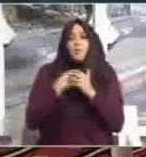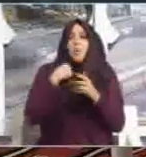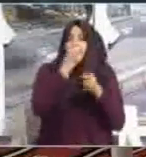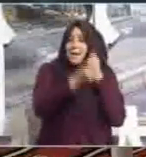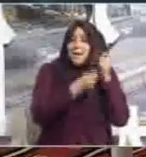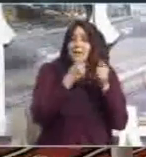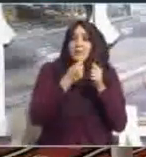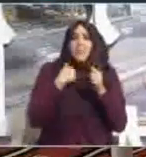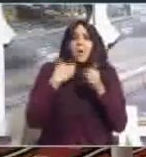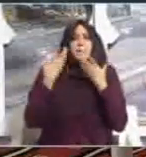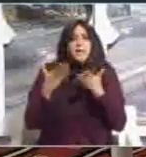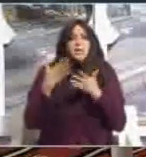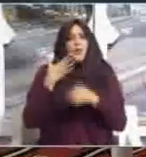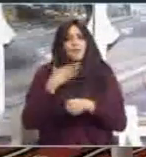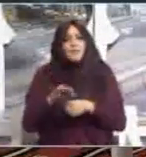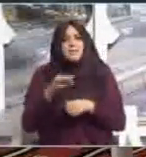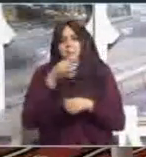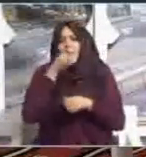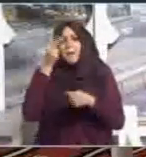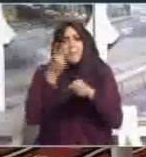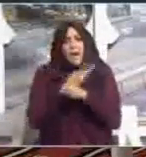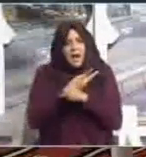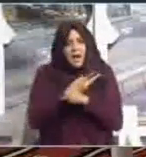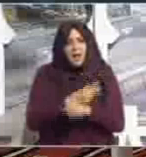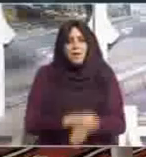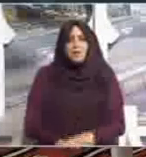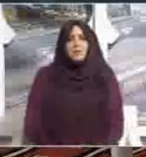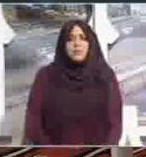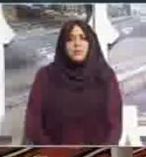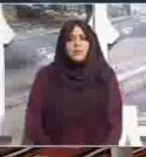عادي يقبح فيا يهضر لي كلام ماشي مليح